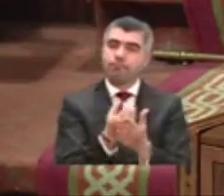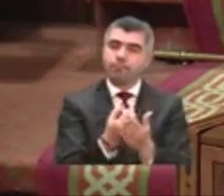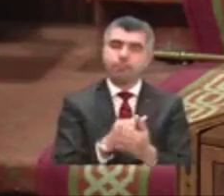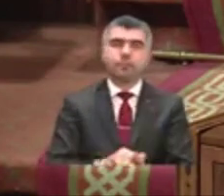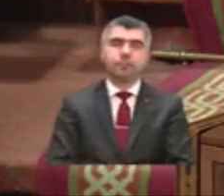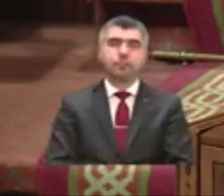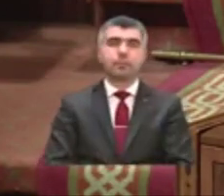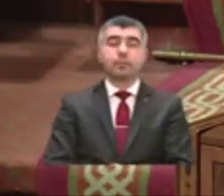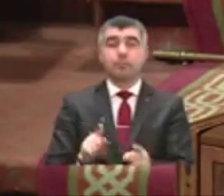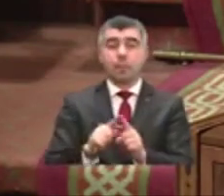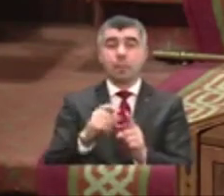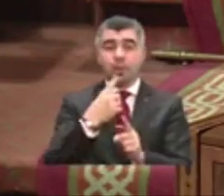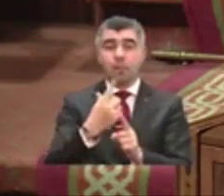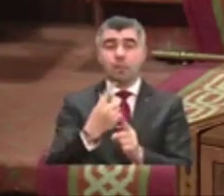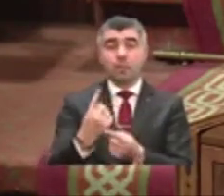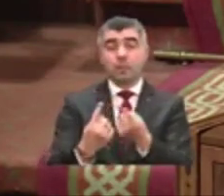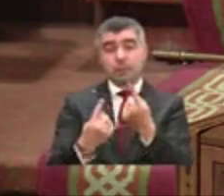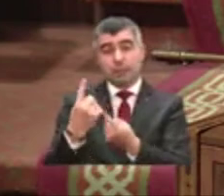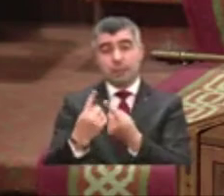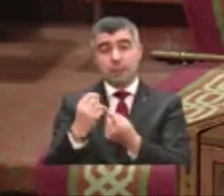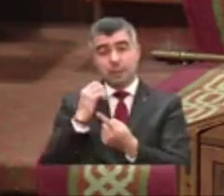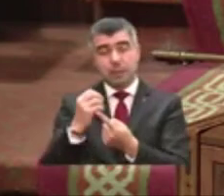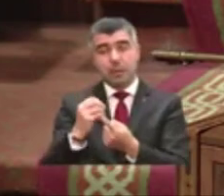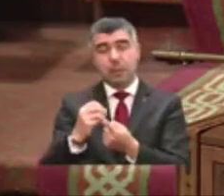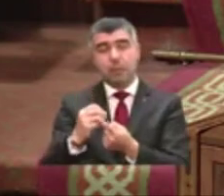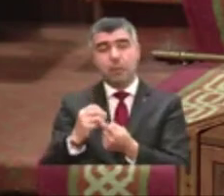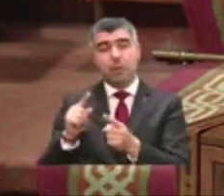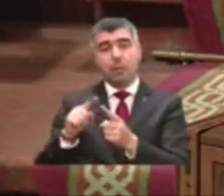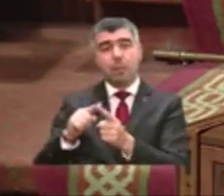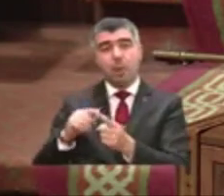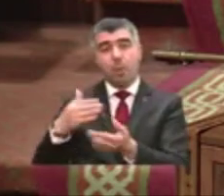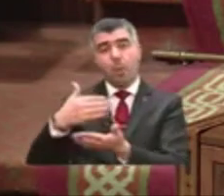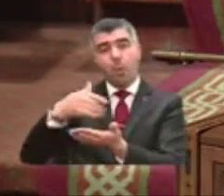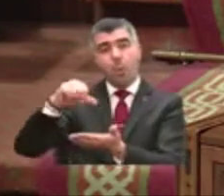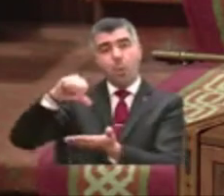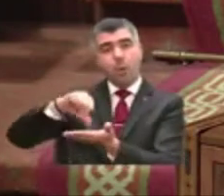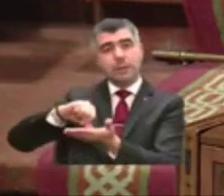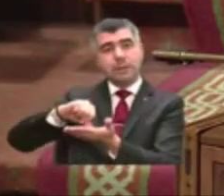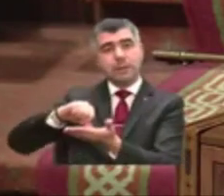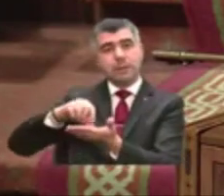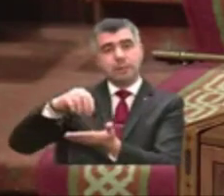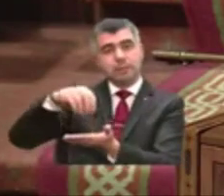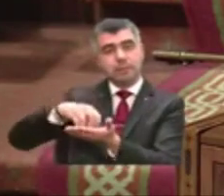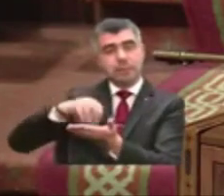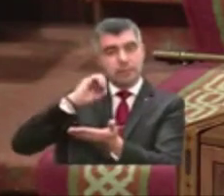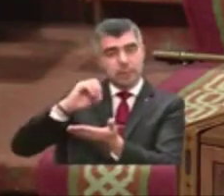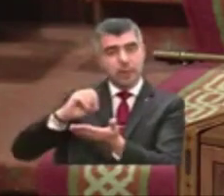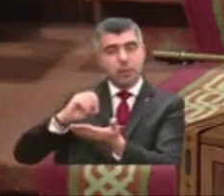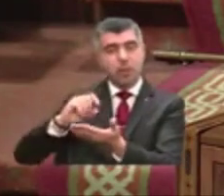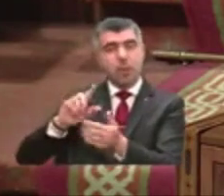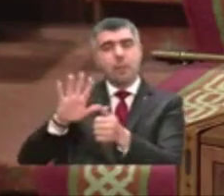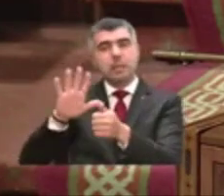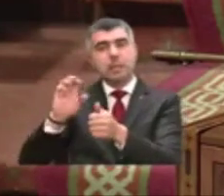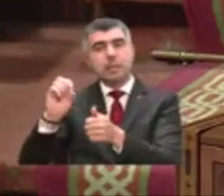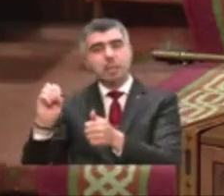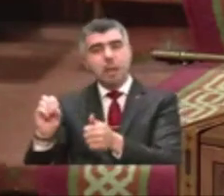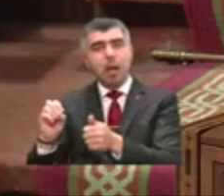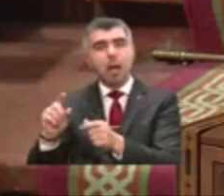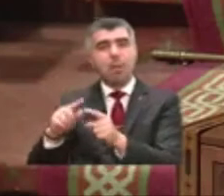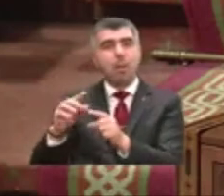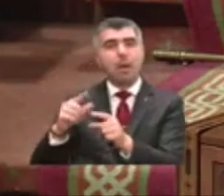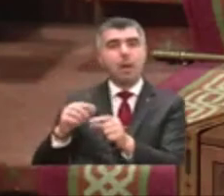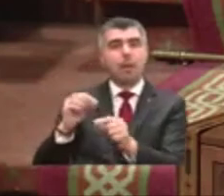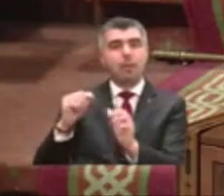بحال منطقة اللوكوس فتنفوتوا 600 إلى 700 إلى 800 متر مكعب لكل شخص، وبالنسبة للمناطق الجنوبية